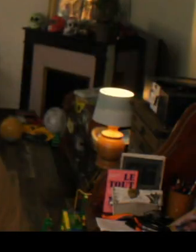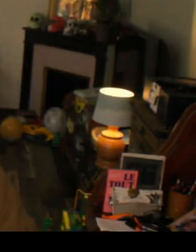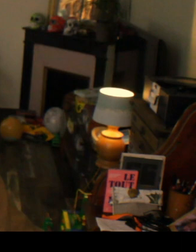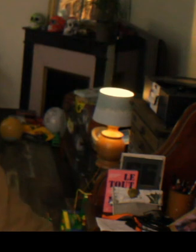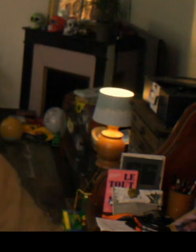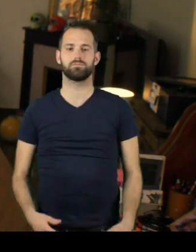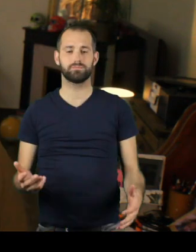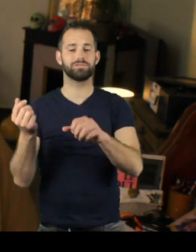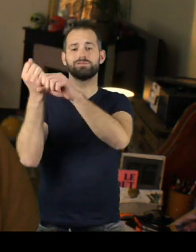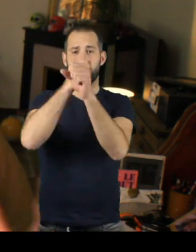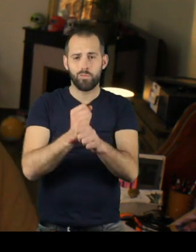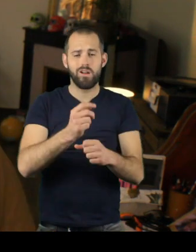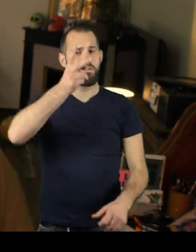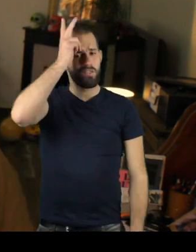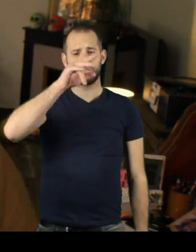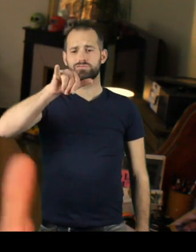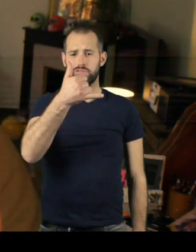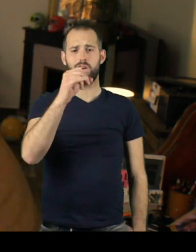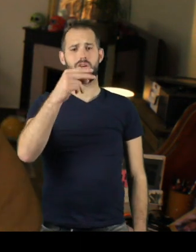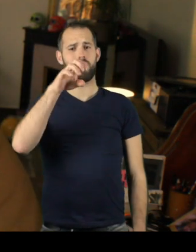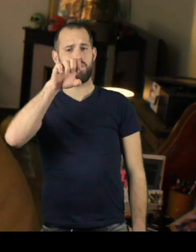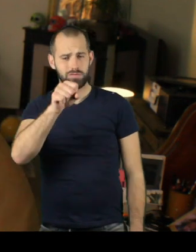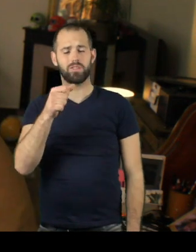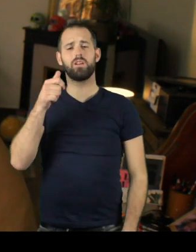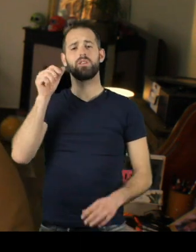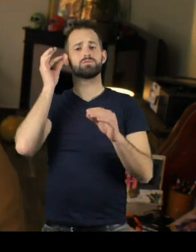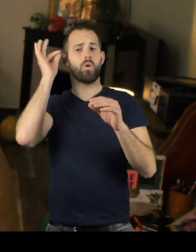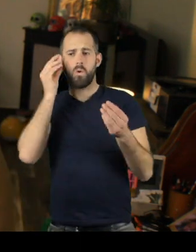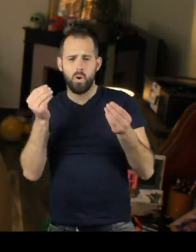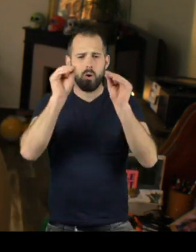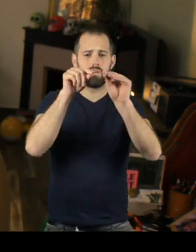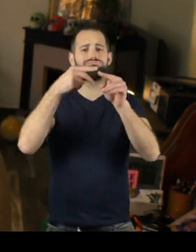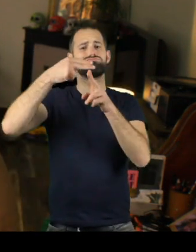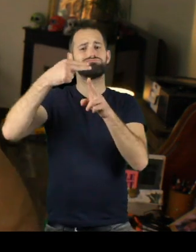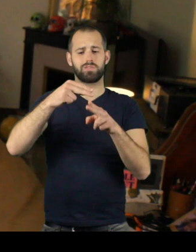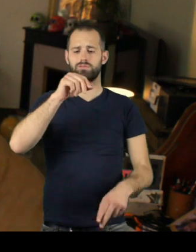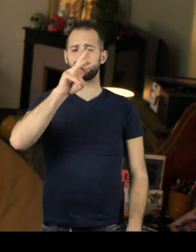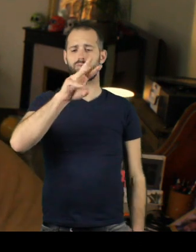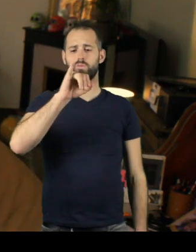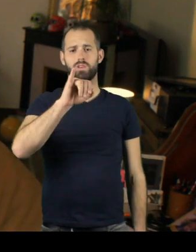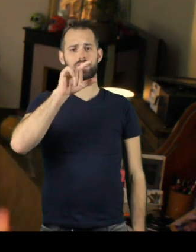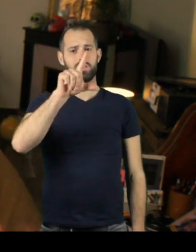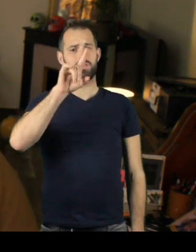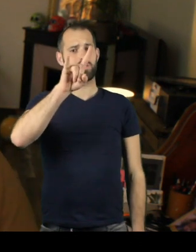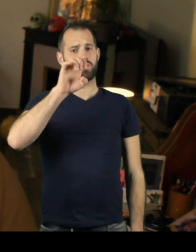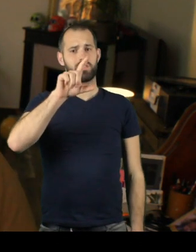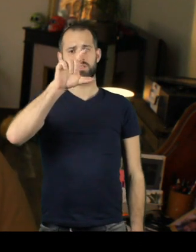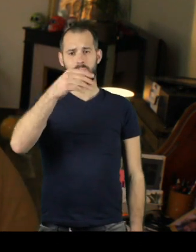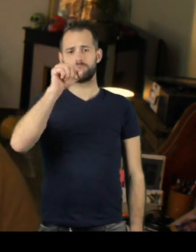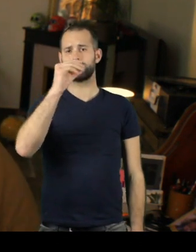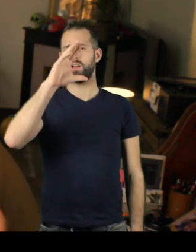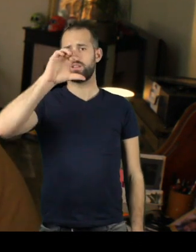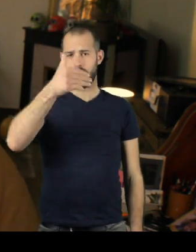Ben Burtt utilise donc ce cri dans le premier Star Wars, et puis dans chacun des Star Wars, et puis dans tous les Indiana Jones. Bref, la liste serait trop longue à vous